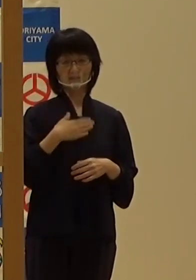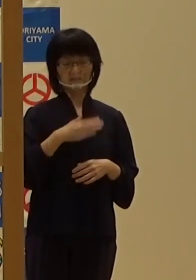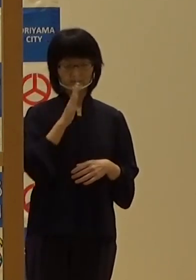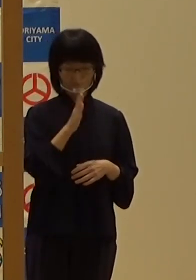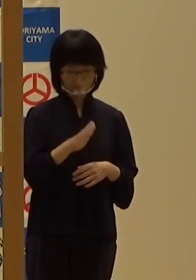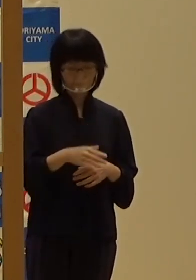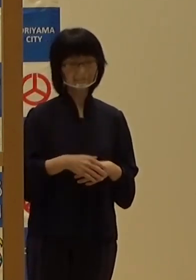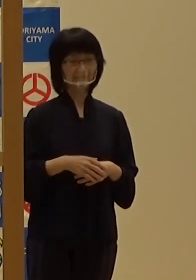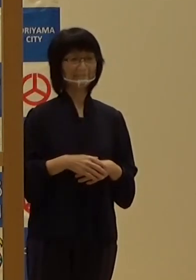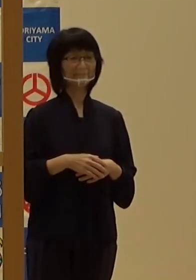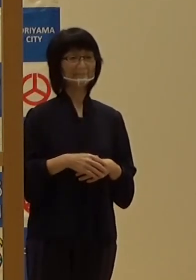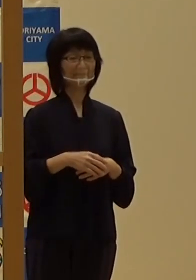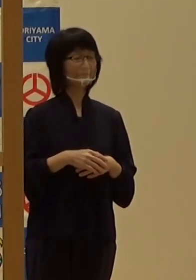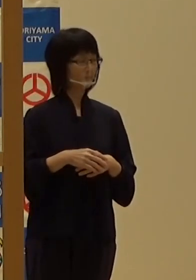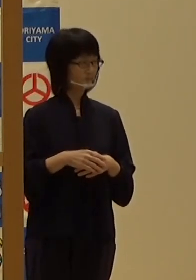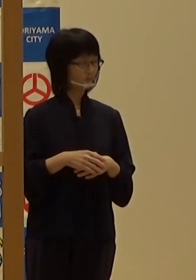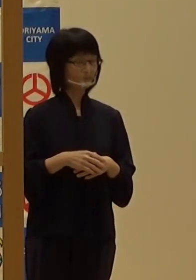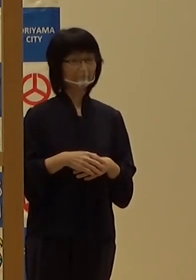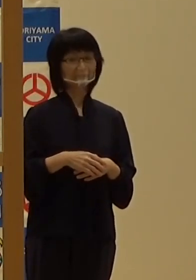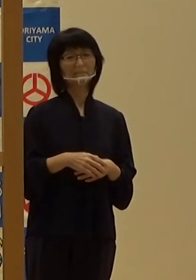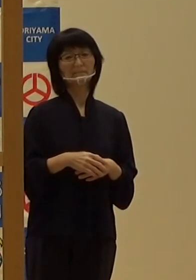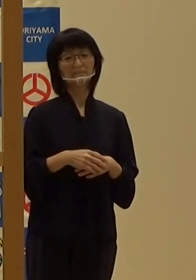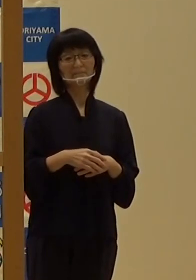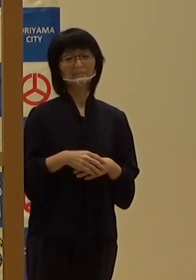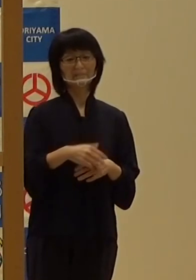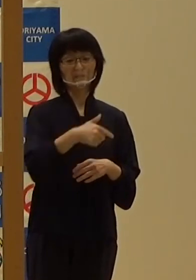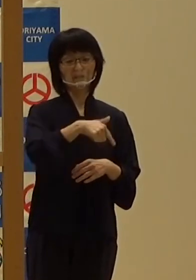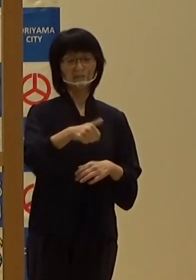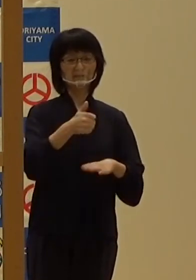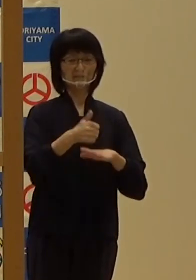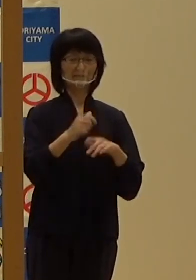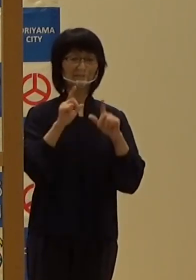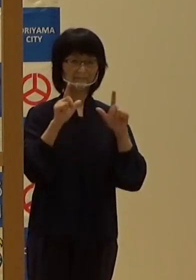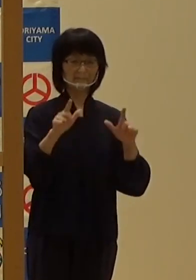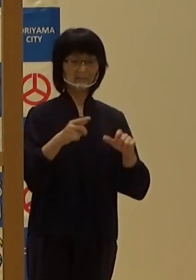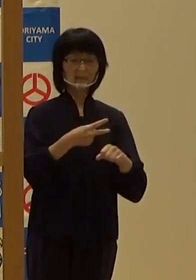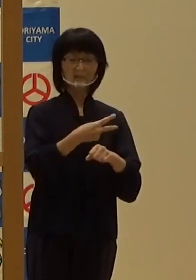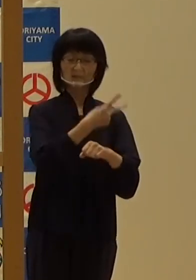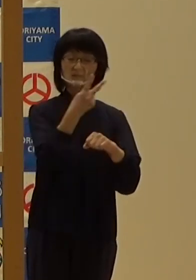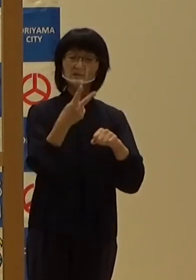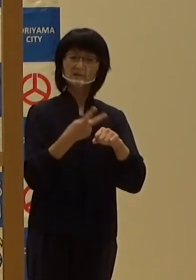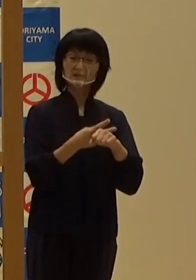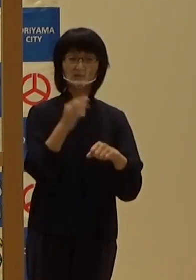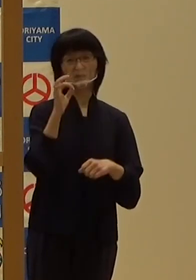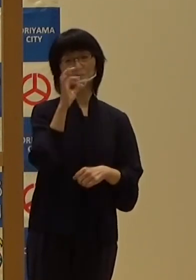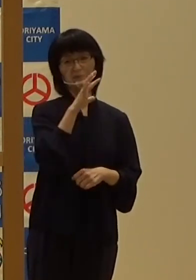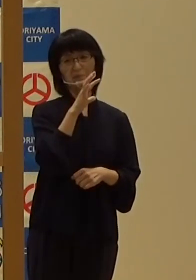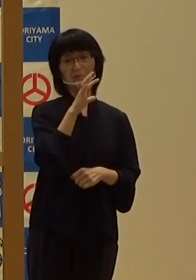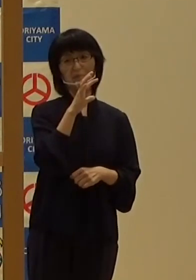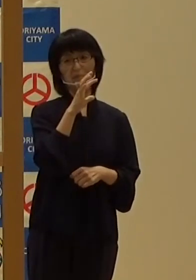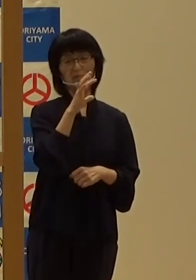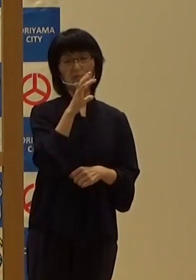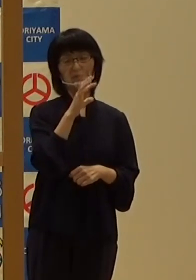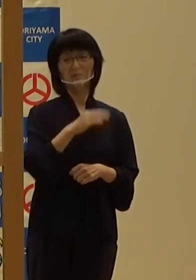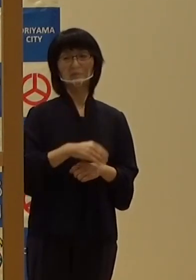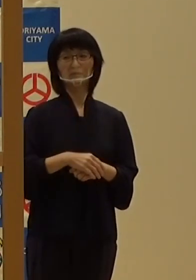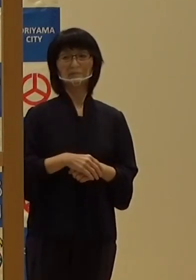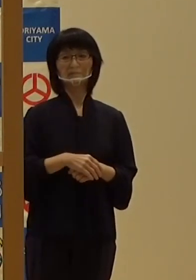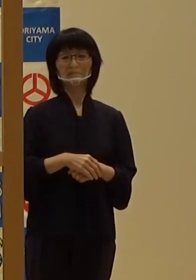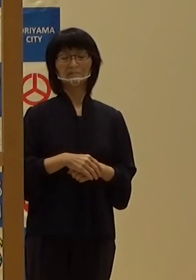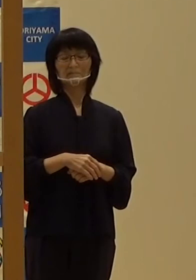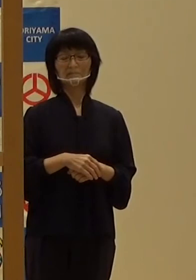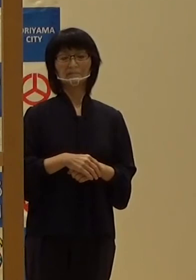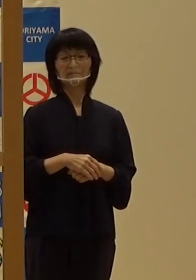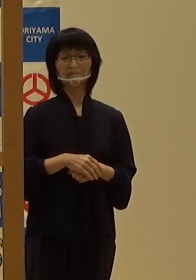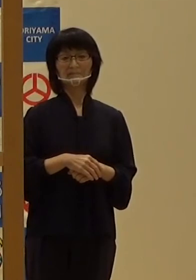追加でよろしいでしょうか。今のご質問に対して2時間までは無料と ということでございます。であと、ま